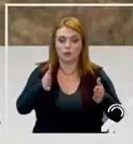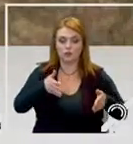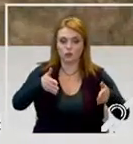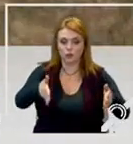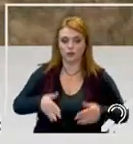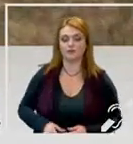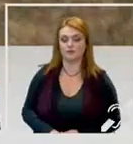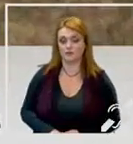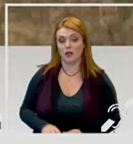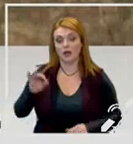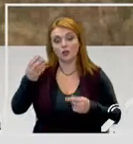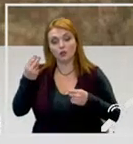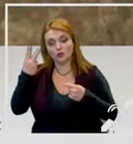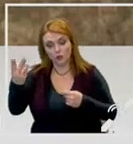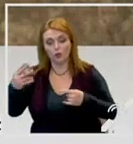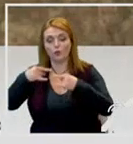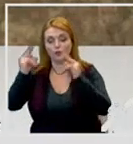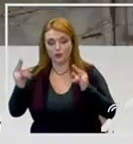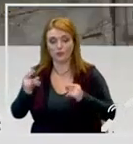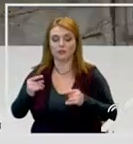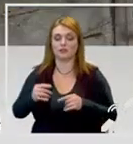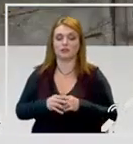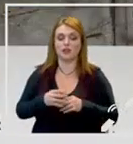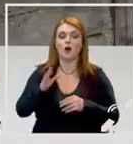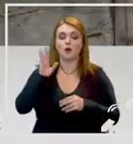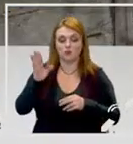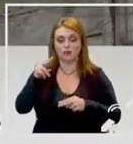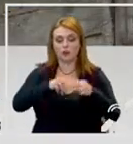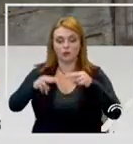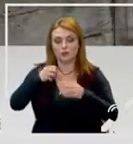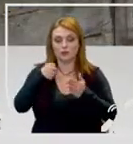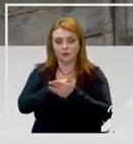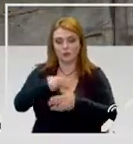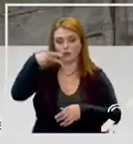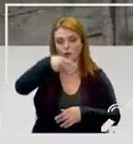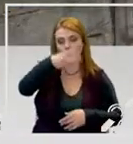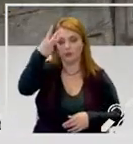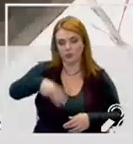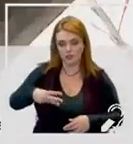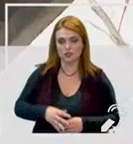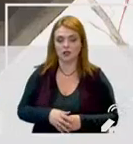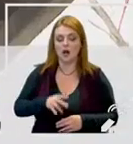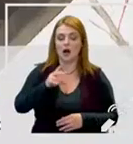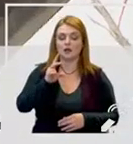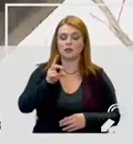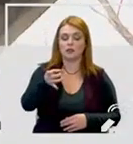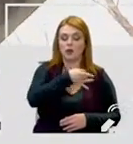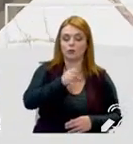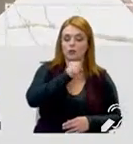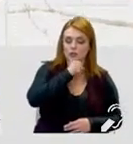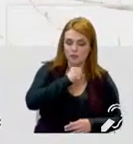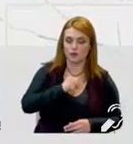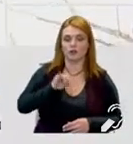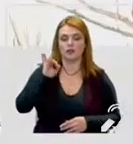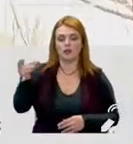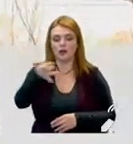Uniunii Europene. Alte două viaducte peste râul Prut ar urma să fie construite până în 2030, în raionul Nisporeni, la